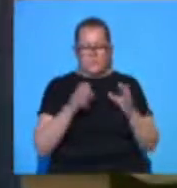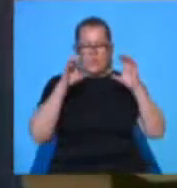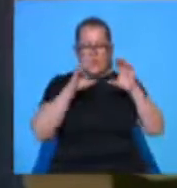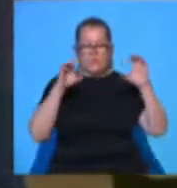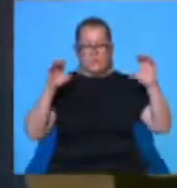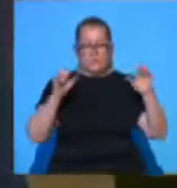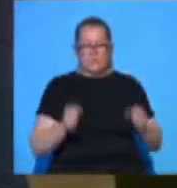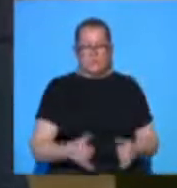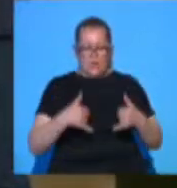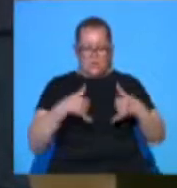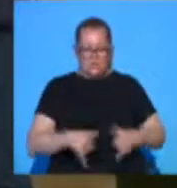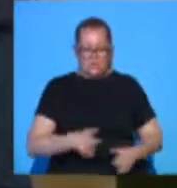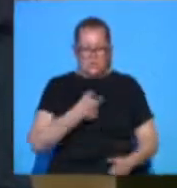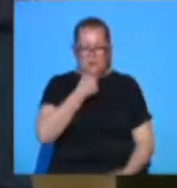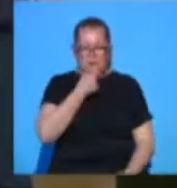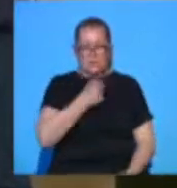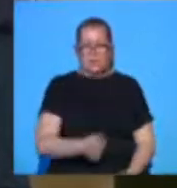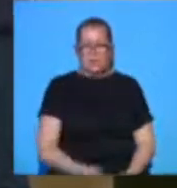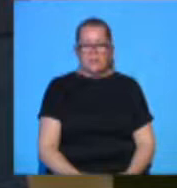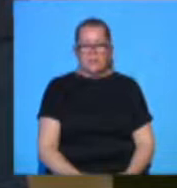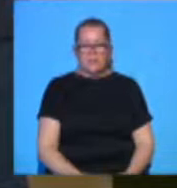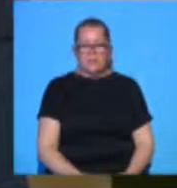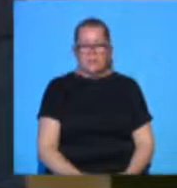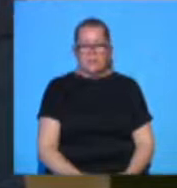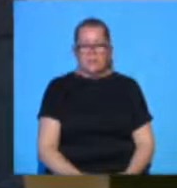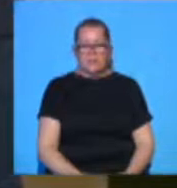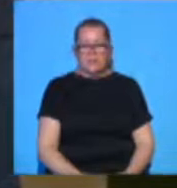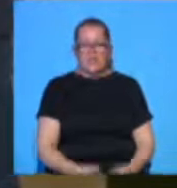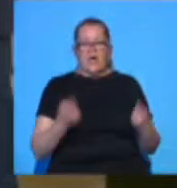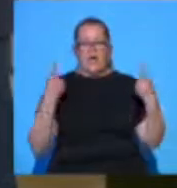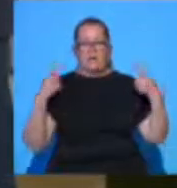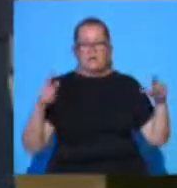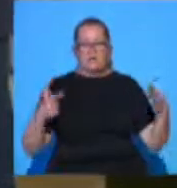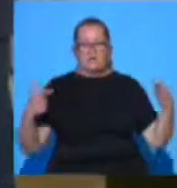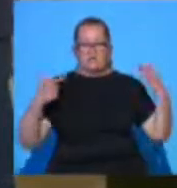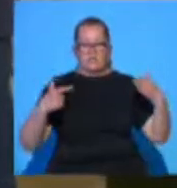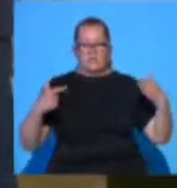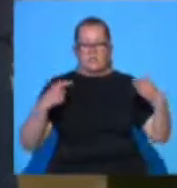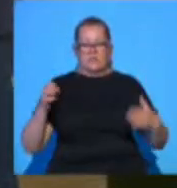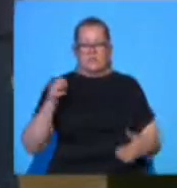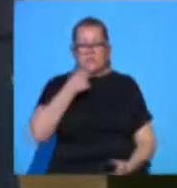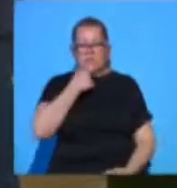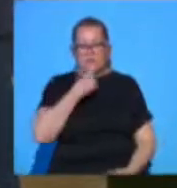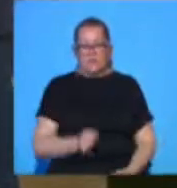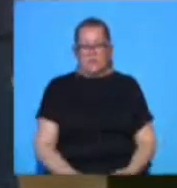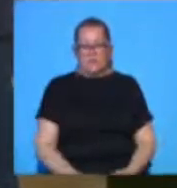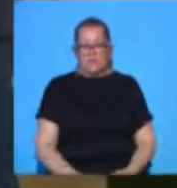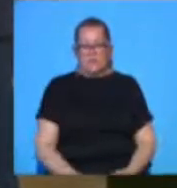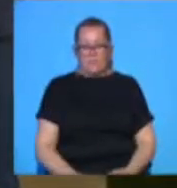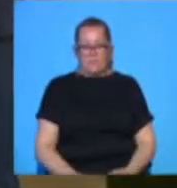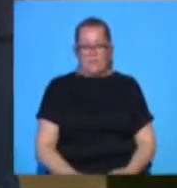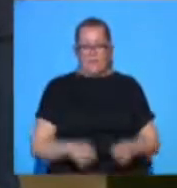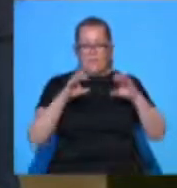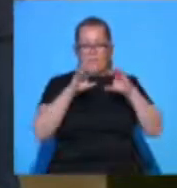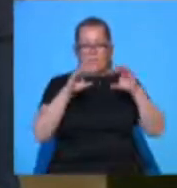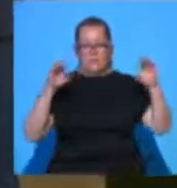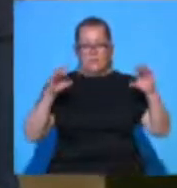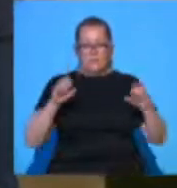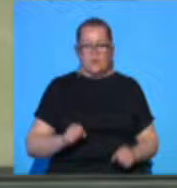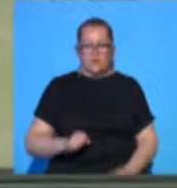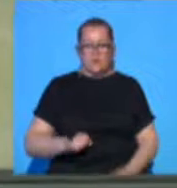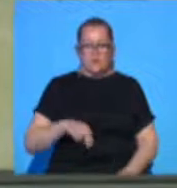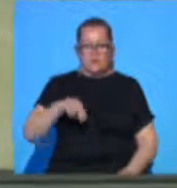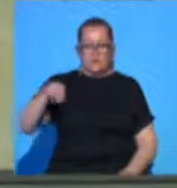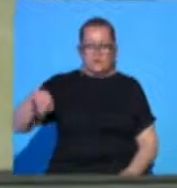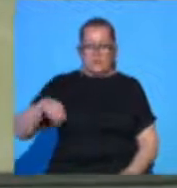an și le vom dedica pe toate până la sfârșitul anului, aniversării a 70 de ani de la înființarea Muzeului Județean Telorman,